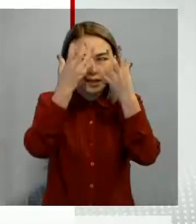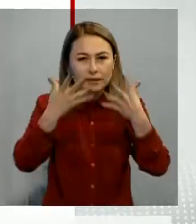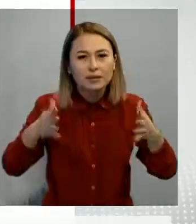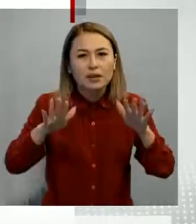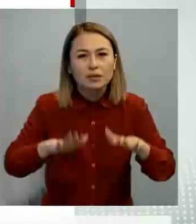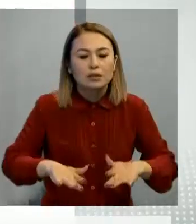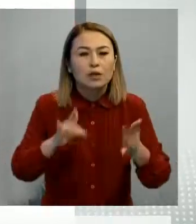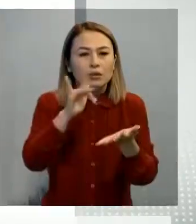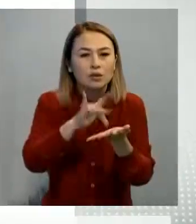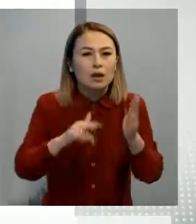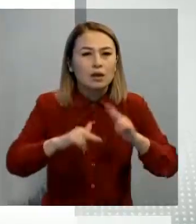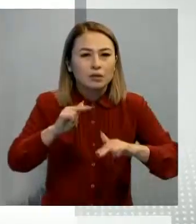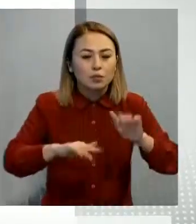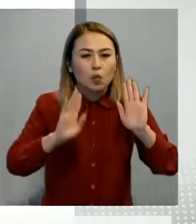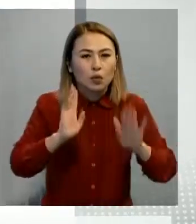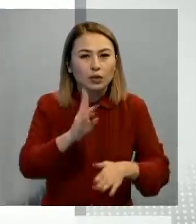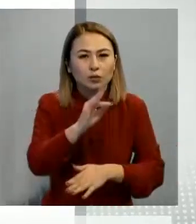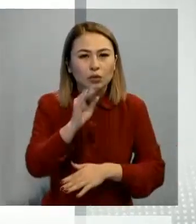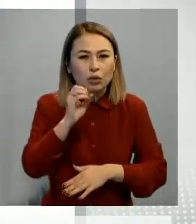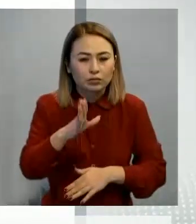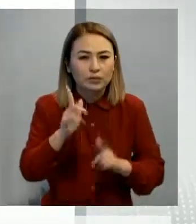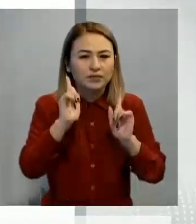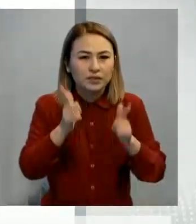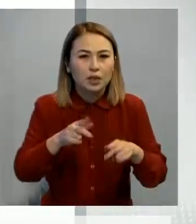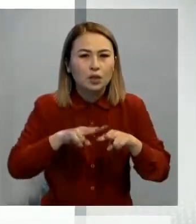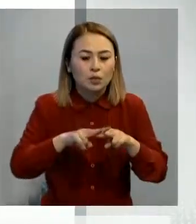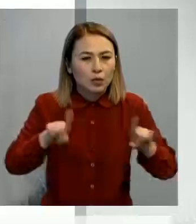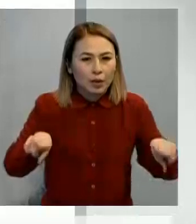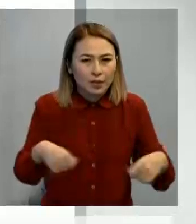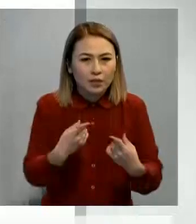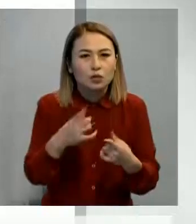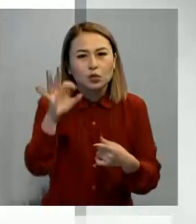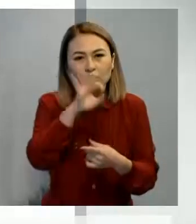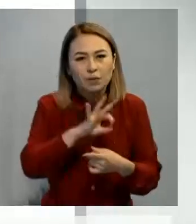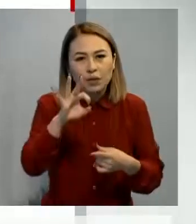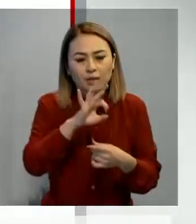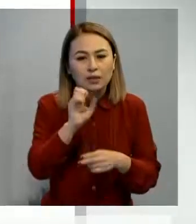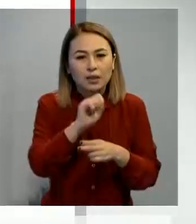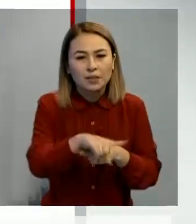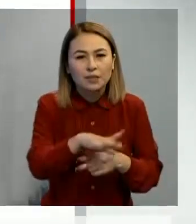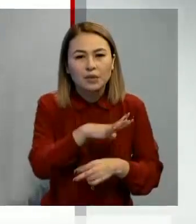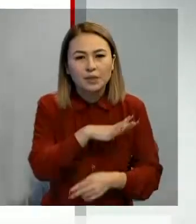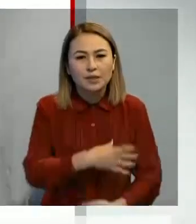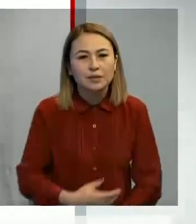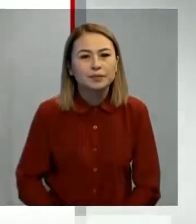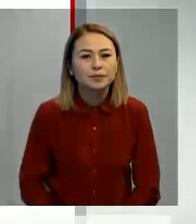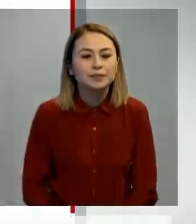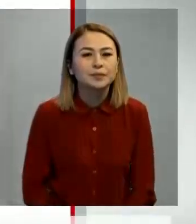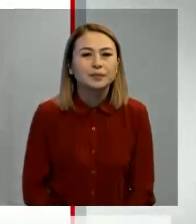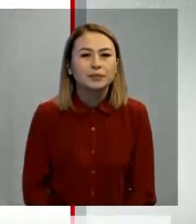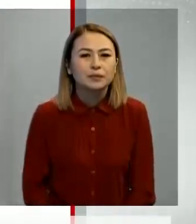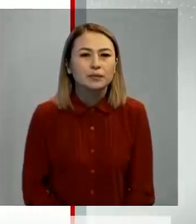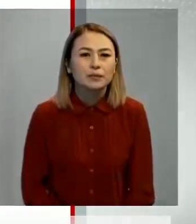салынады. Қасым Жомарт Тоқаев әкімдіктің жұмысын мақұлдап, елорданы дамыту мен абаттандыру жөнінде бірқатар тапсырма берді.